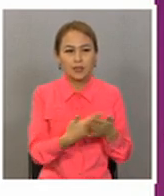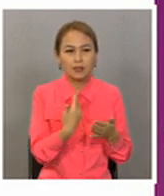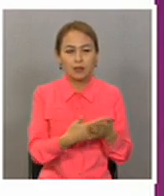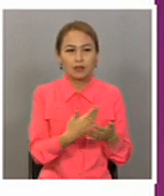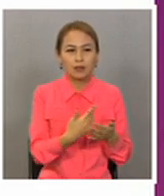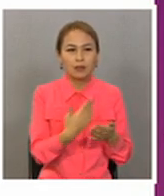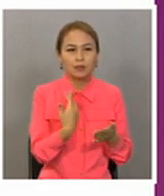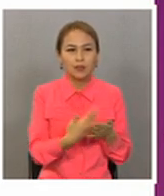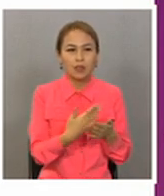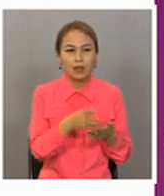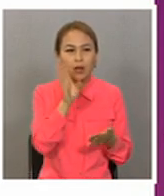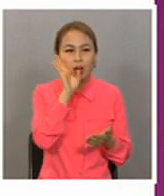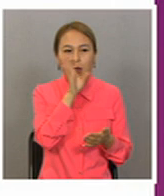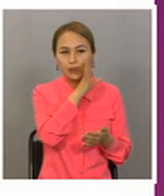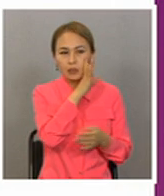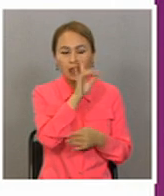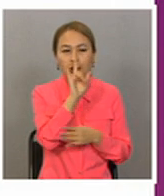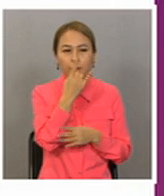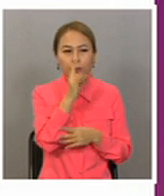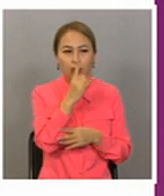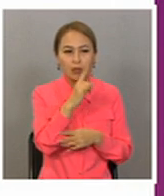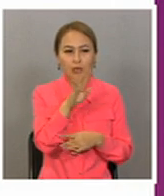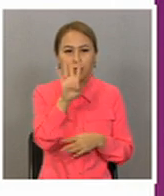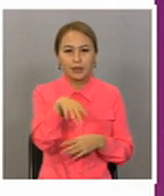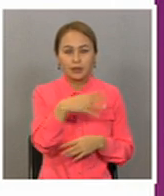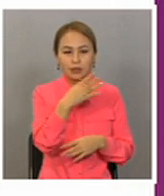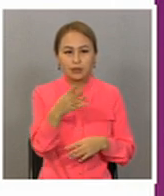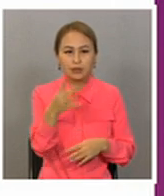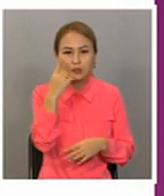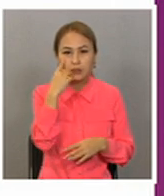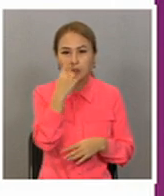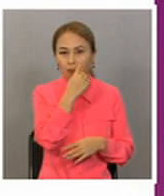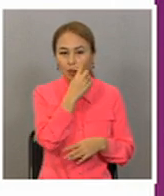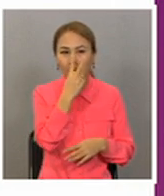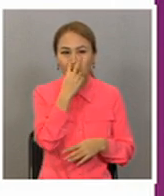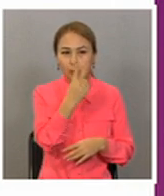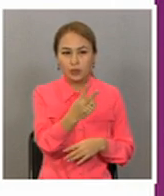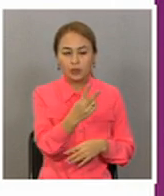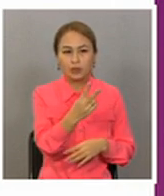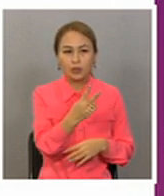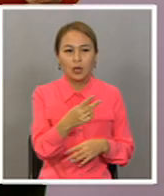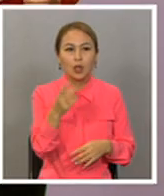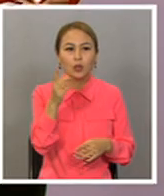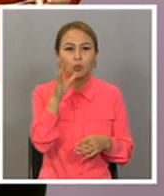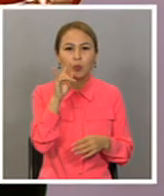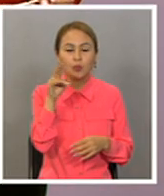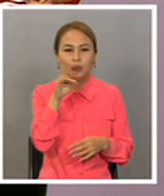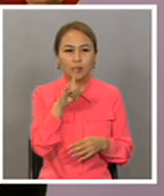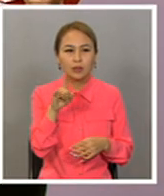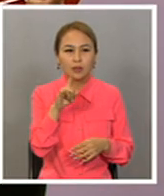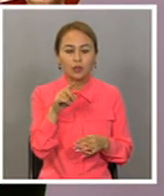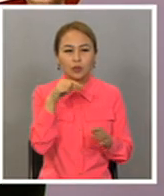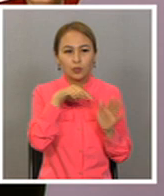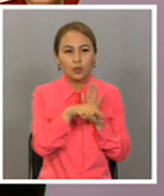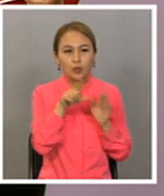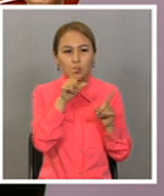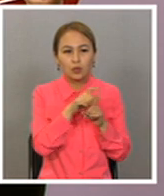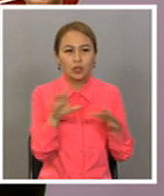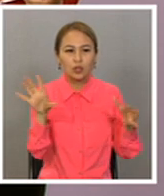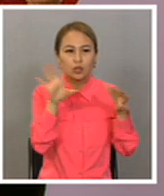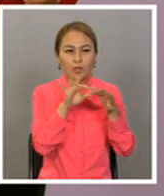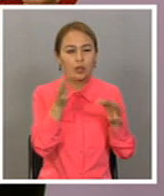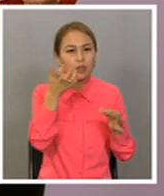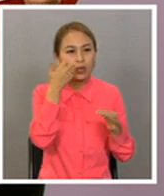дейміз. Мысалы, ана, бала, кесте, көз. Түбір сөзге жырнақ жалғану